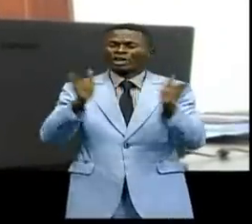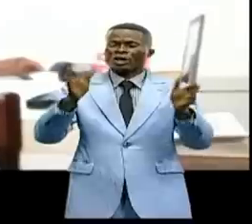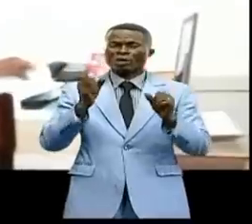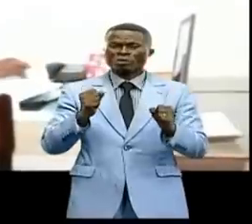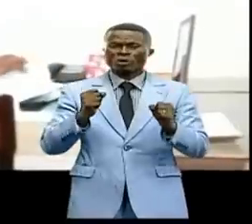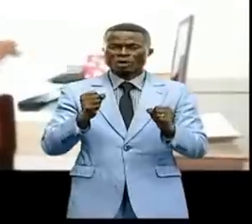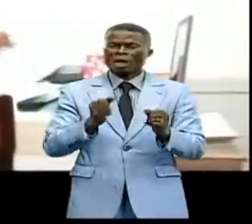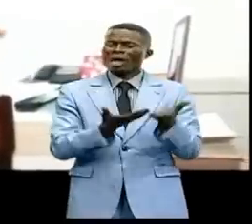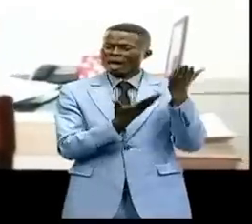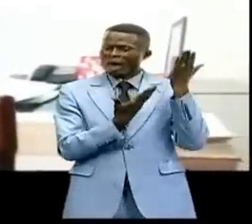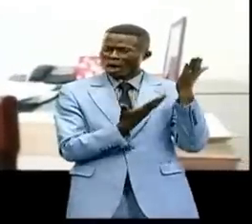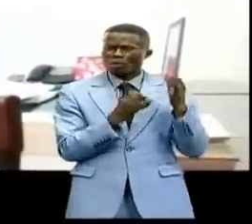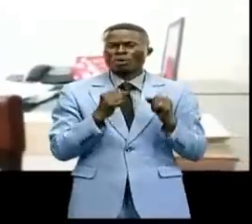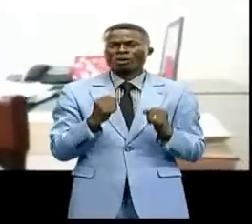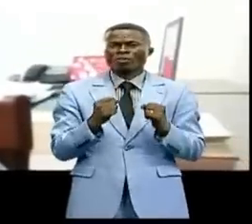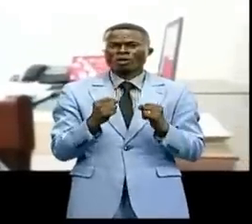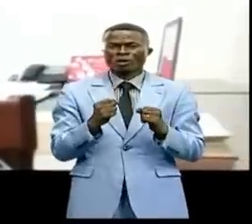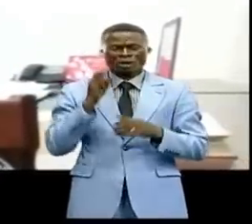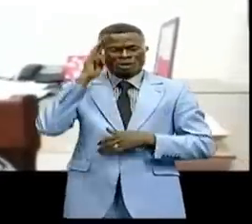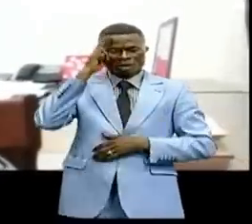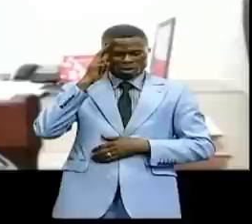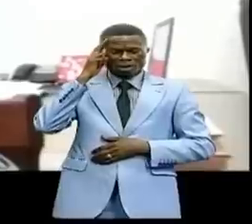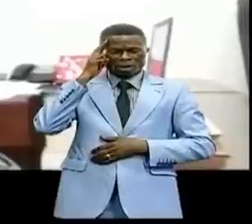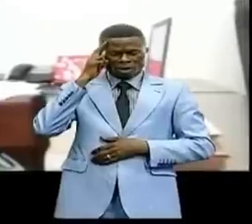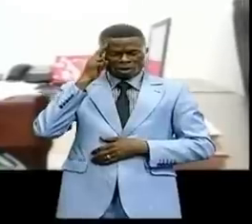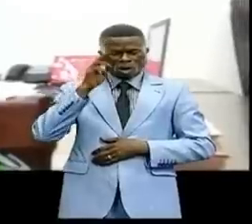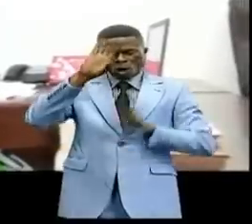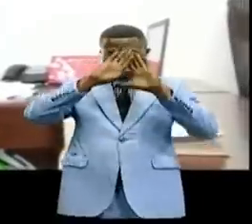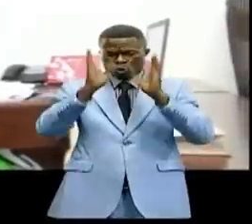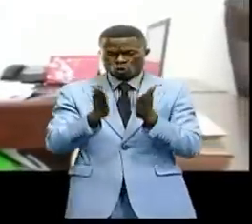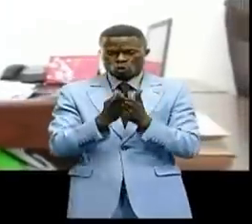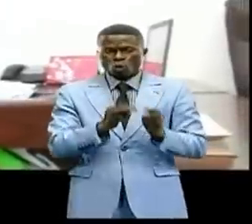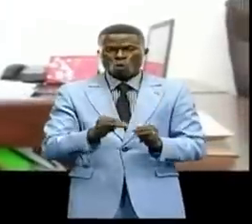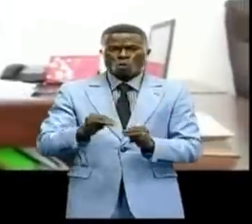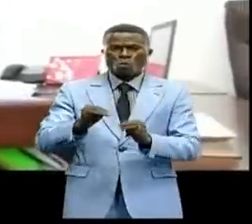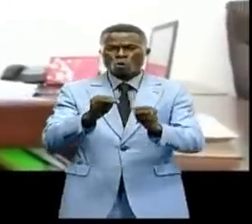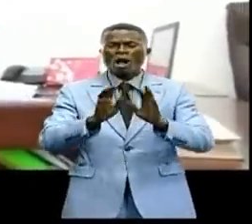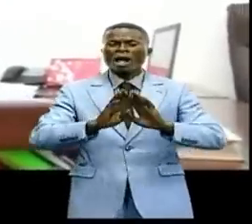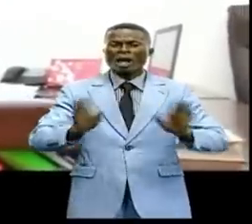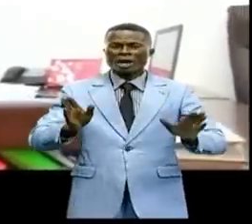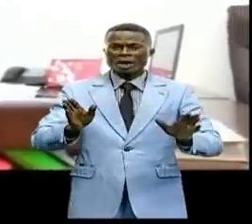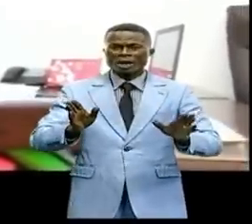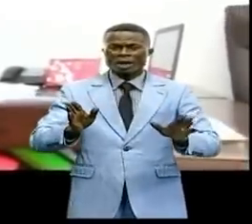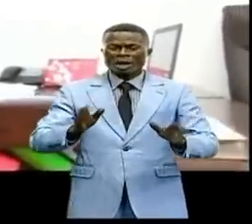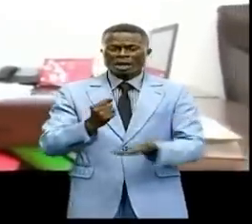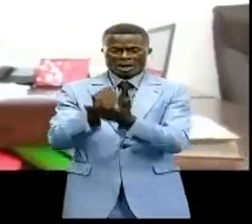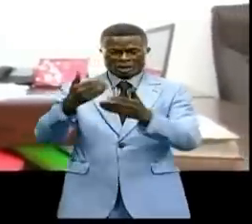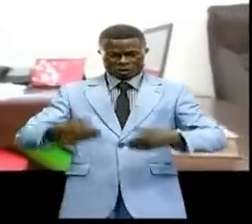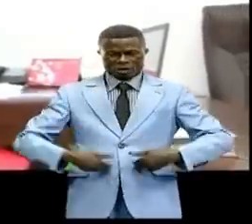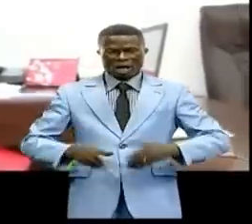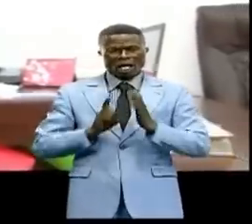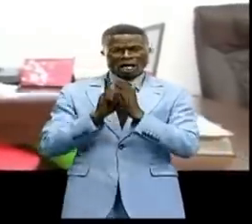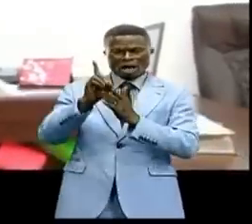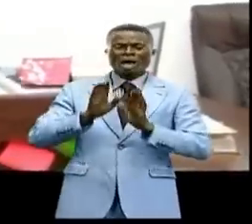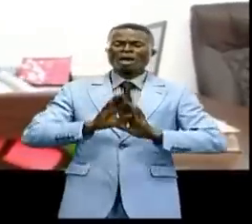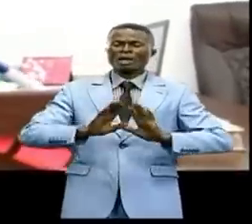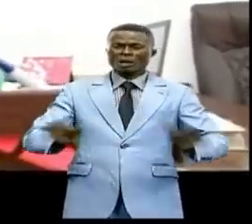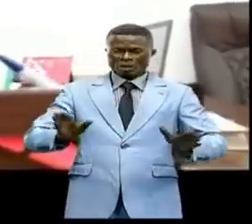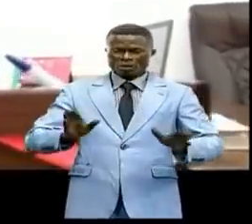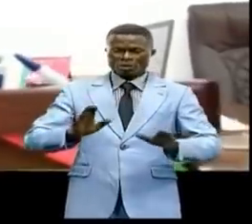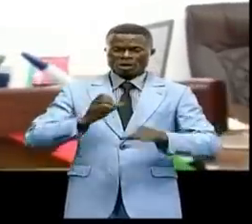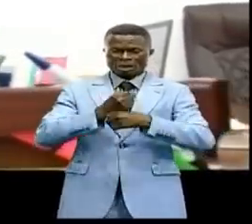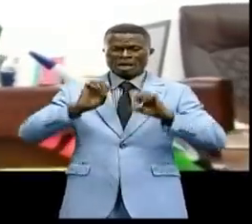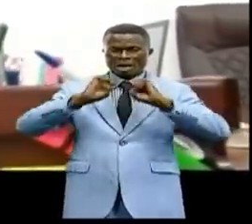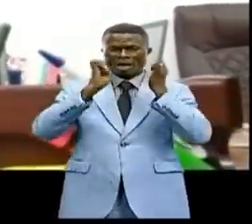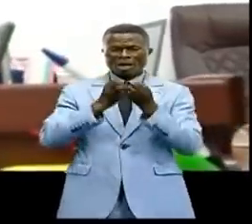il était nécessaire de réfléchir sur les voies et moyens susceptibles d'aider notre jeunesse à développer des compétences